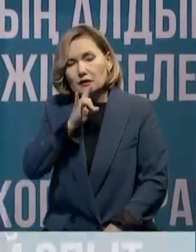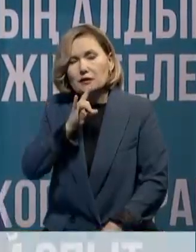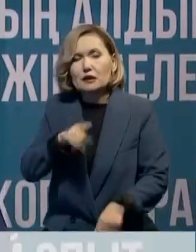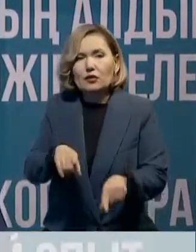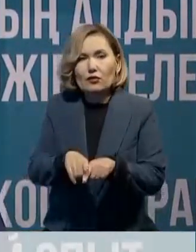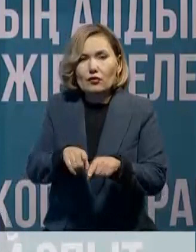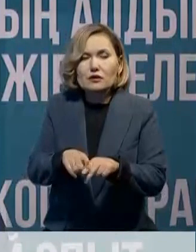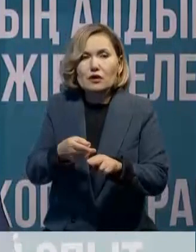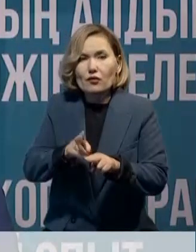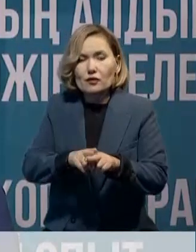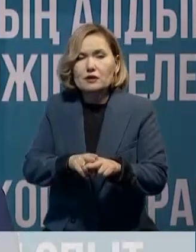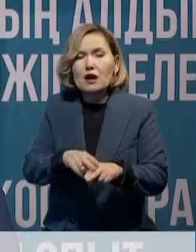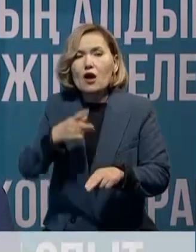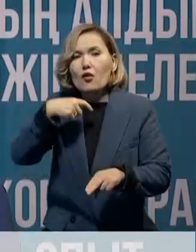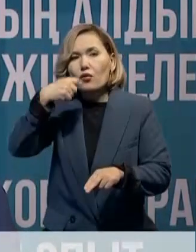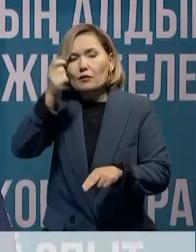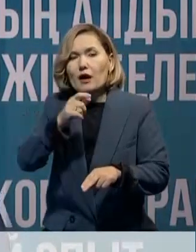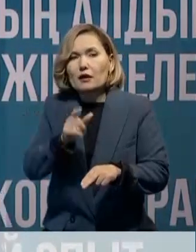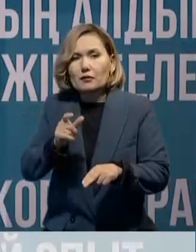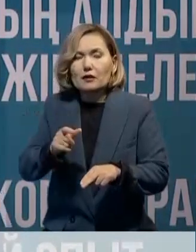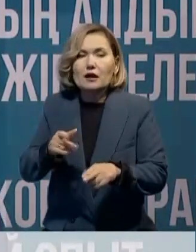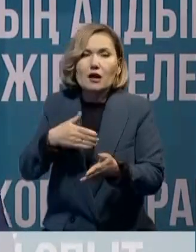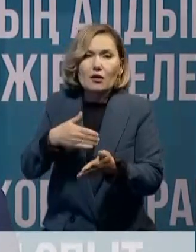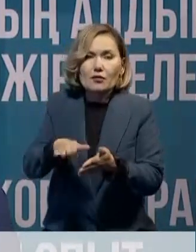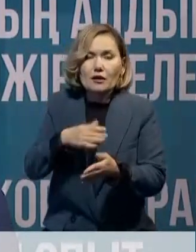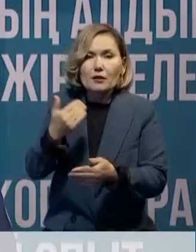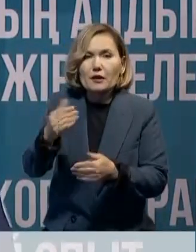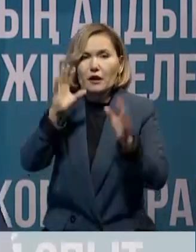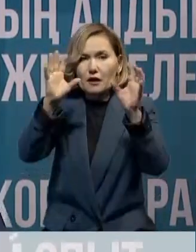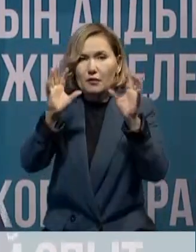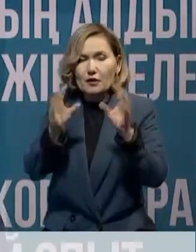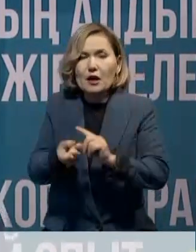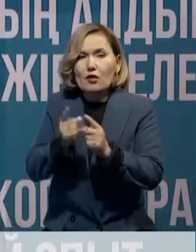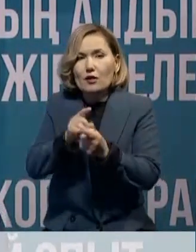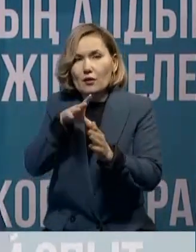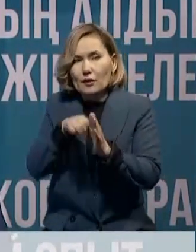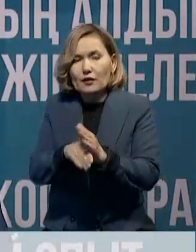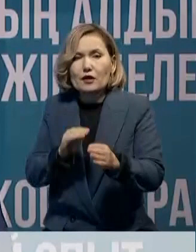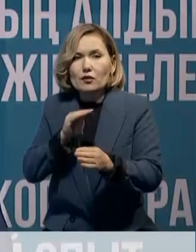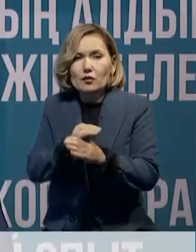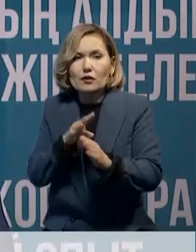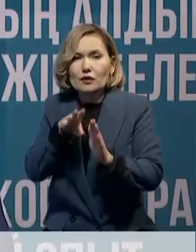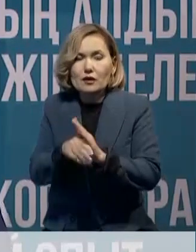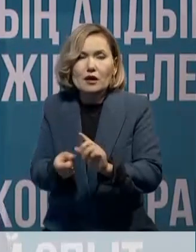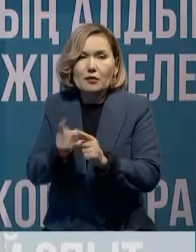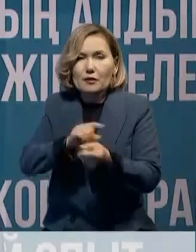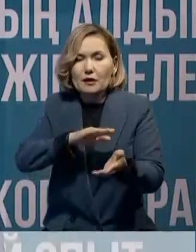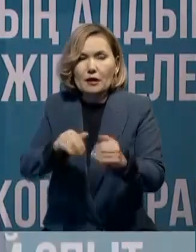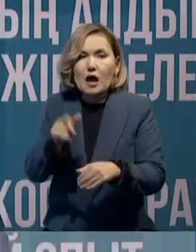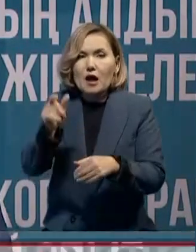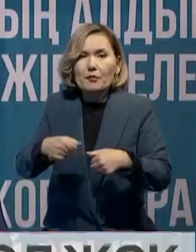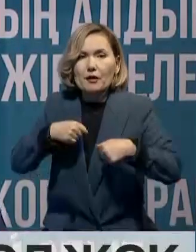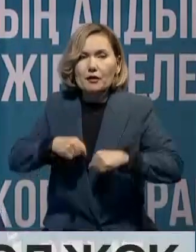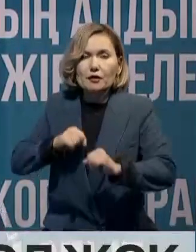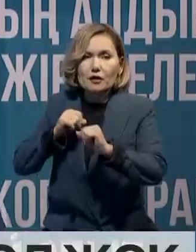тартты. Бұл өте маңызды қадам. Біз осы бағытты қолдаймыз. Сіздерде конституцияға өзгерістер мен толықтырулар енгізілгеннен кейін адам